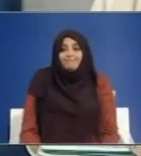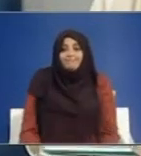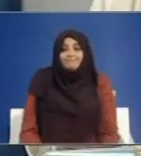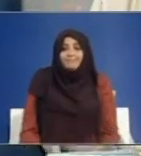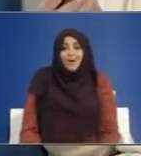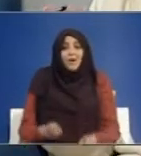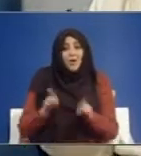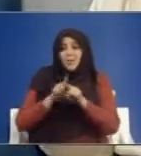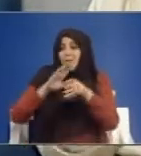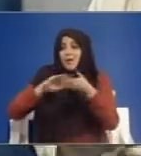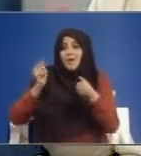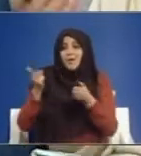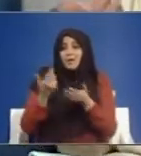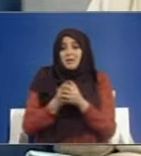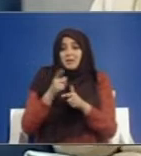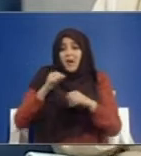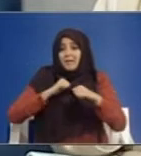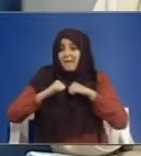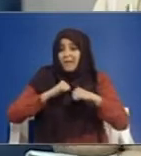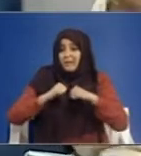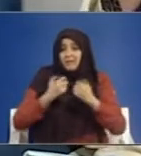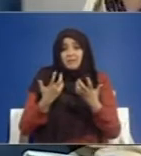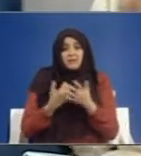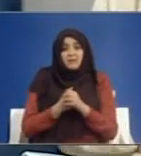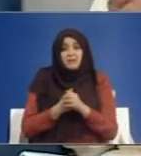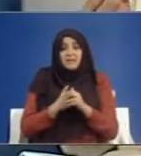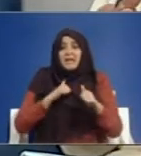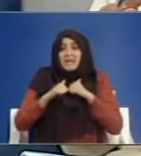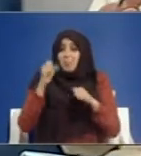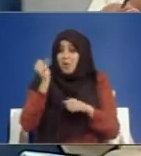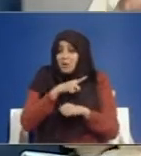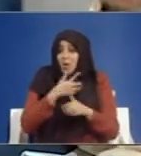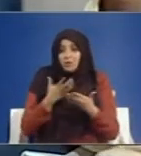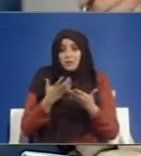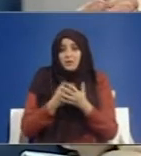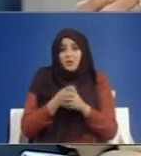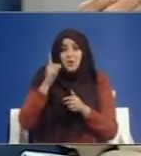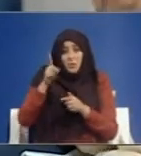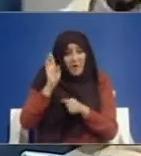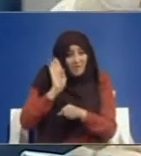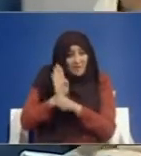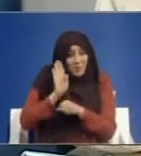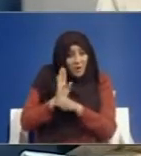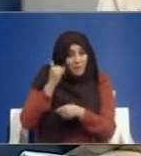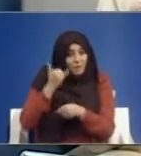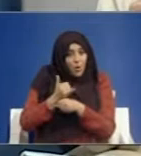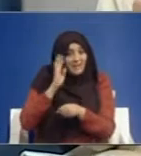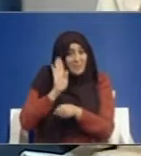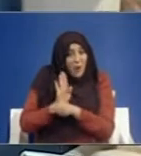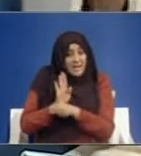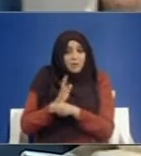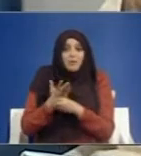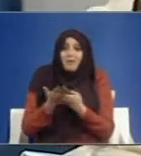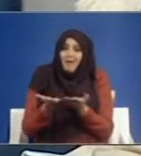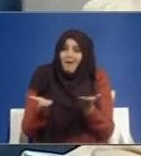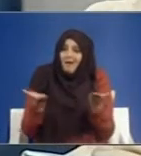هي بالنسبة لصاحبتها. إيه هذا تزوير، هذا أيوة. هذا كذب وبهتان. هذا أنت تشهدي شهادة زور